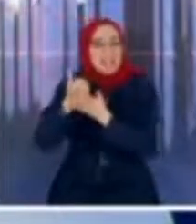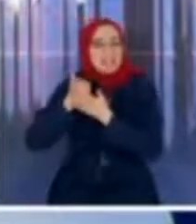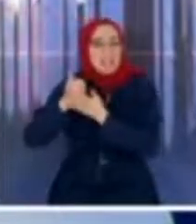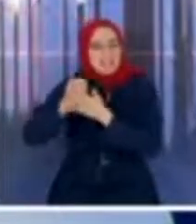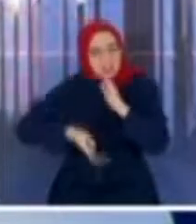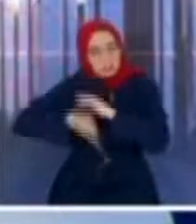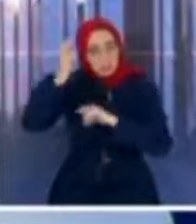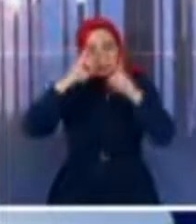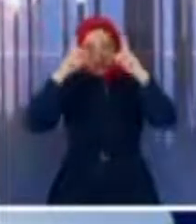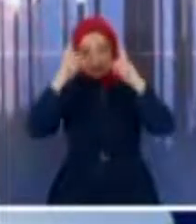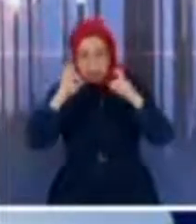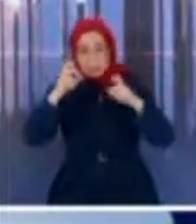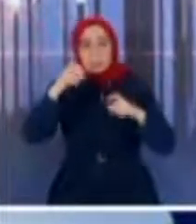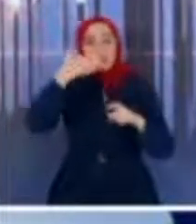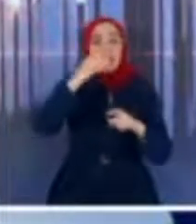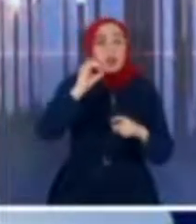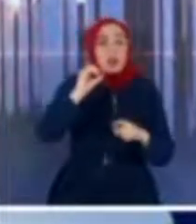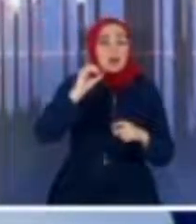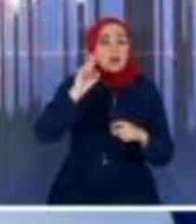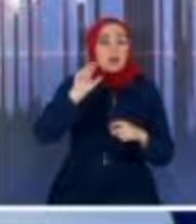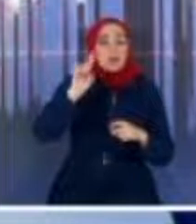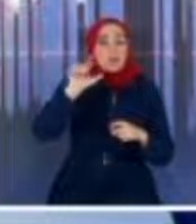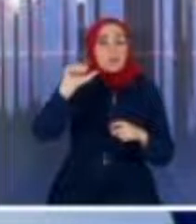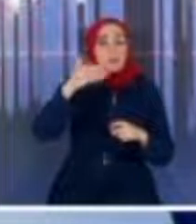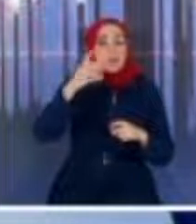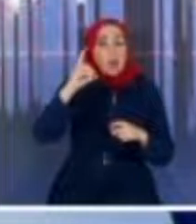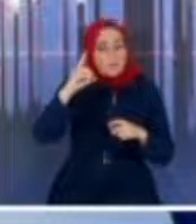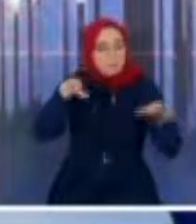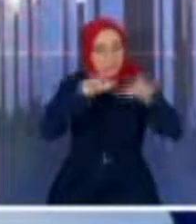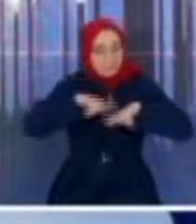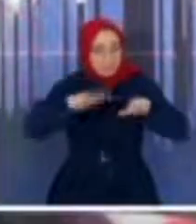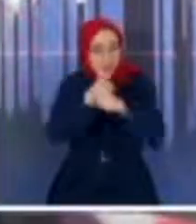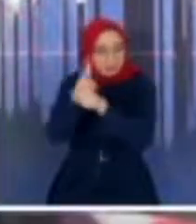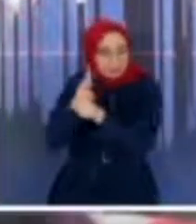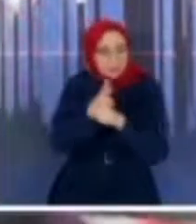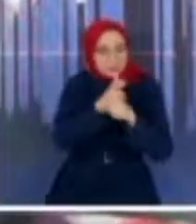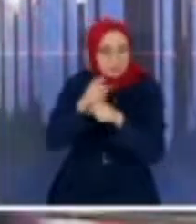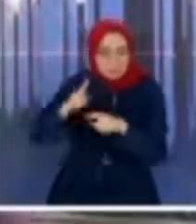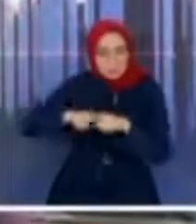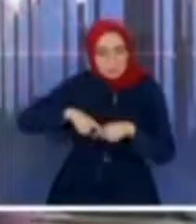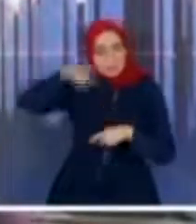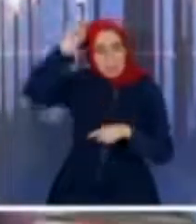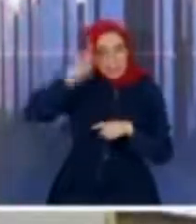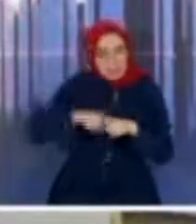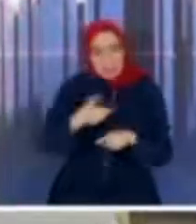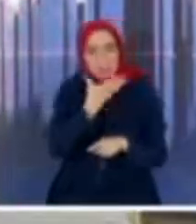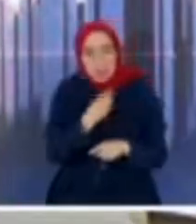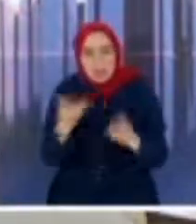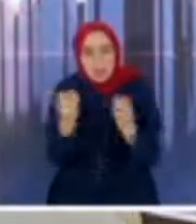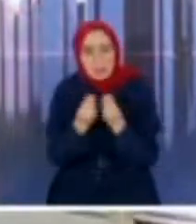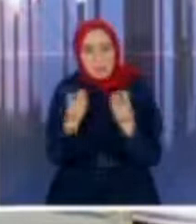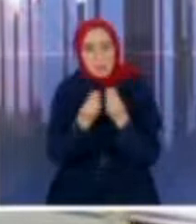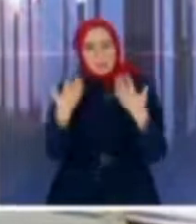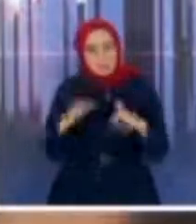زيد الفوتوغراف محمد الجرامي هو اللي صور لنا الفيديو هذوما وعدى معانا نهار محليه.